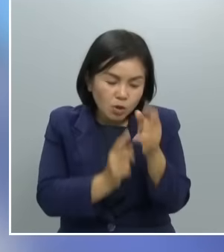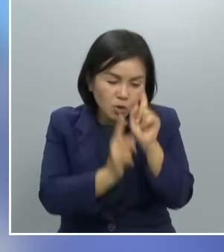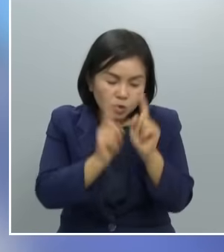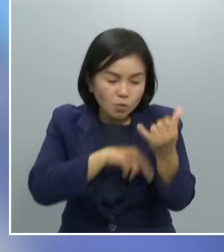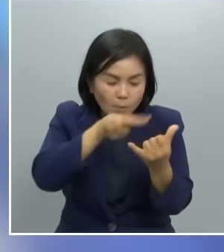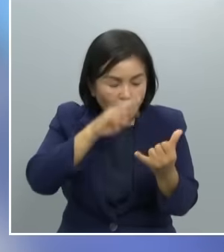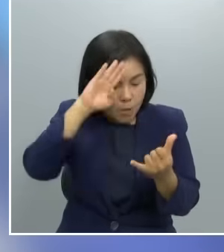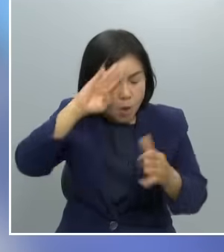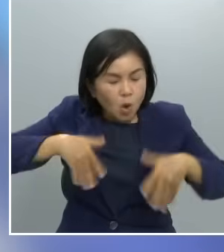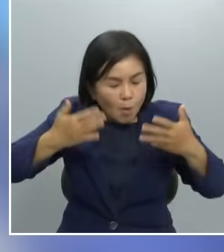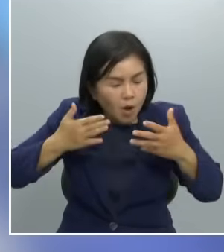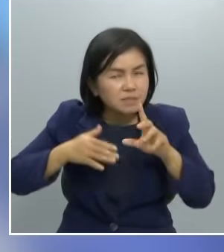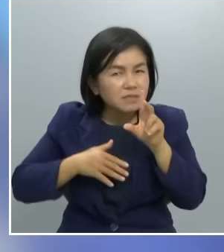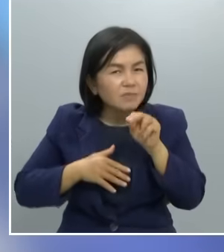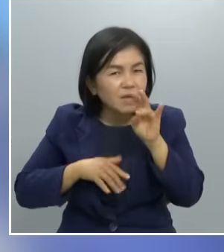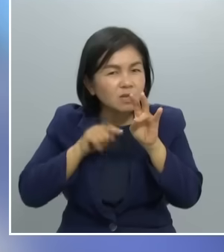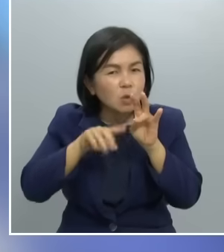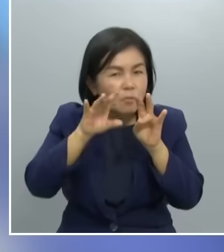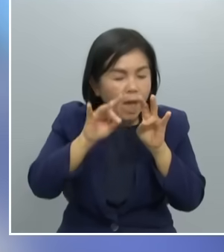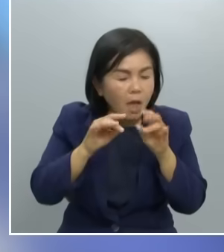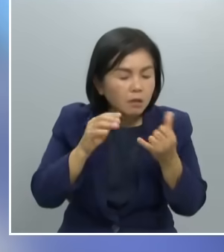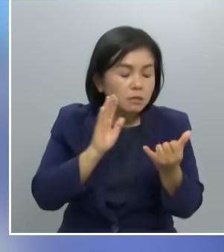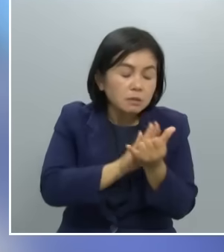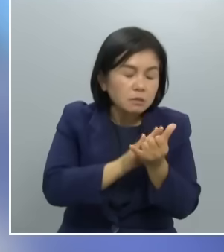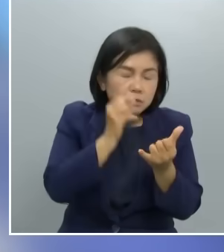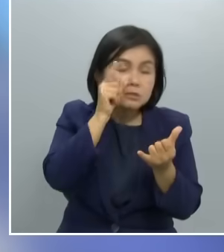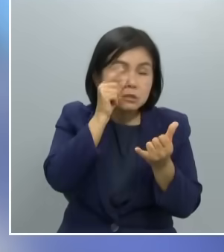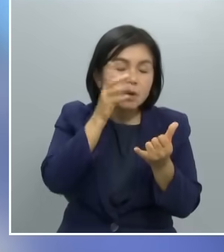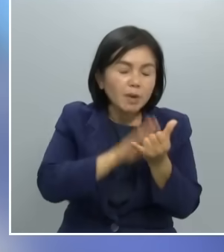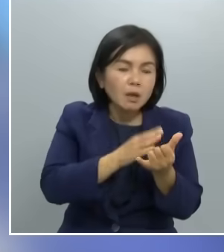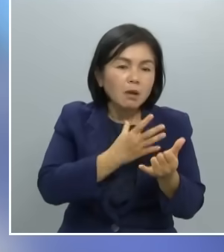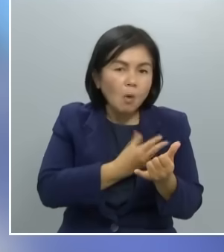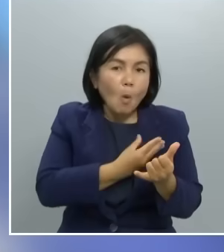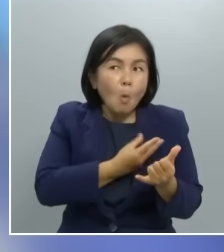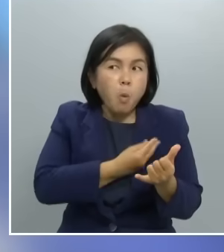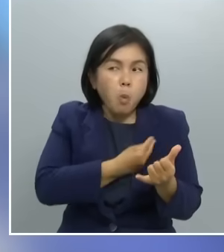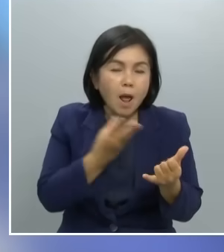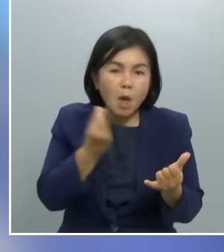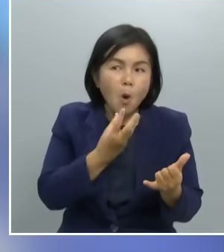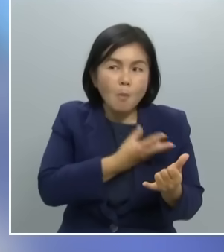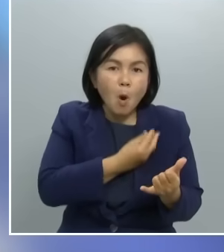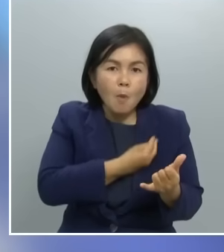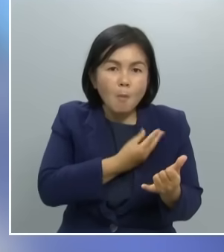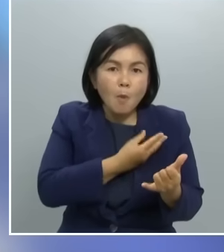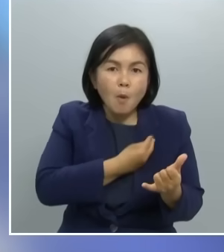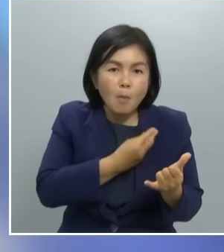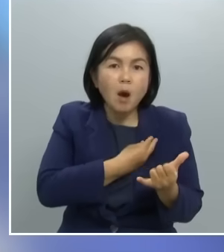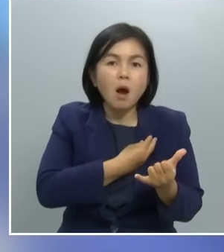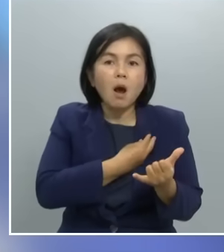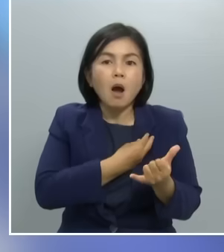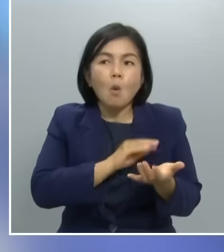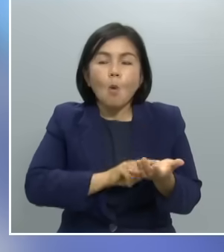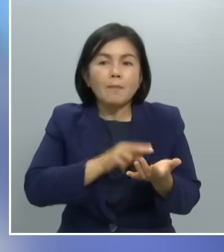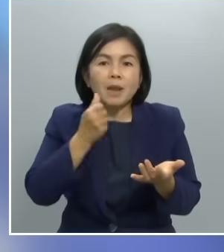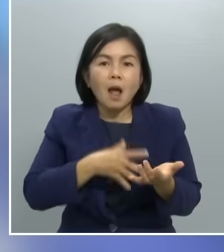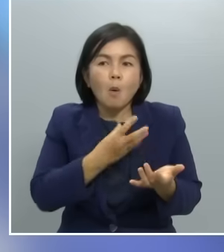ข้ 37.8 มีอาการซึมเรียกสติไม่ได้ชีพจรเต้นเร็วขึ้นแล้วก็แรงจนไม่สามารถวัดชีพจรได้